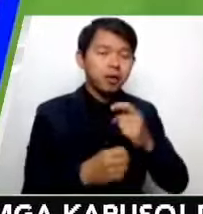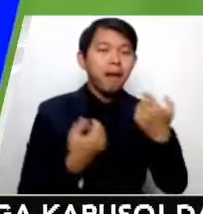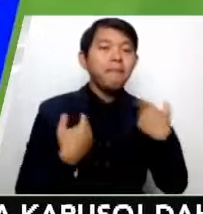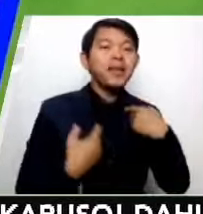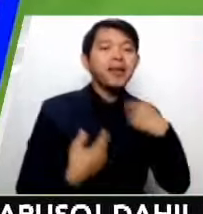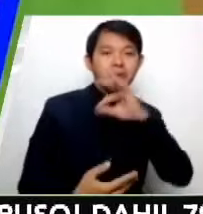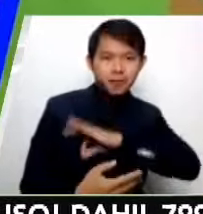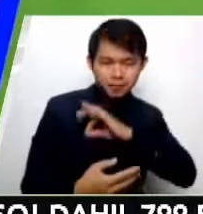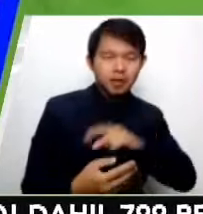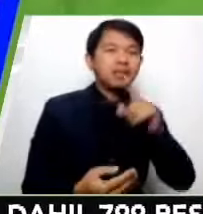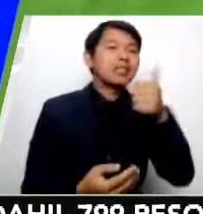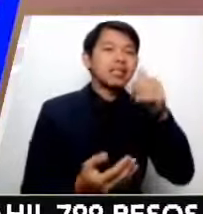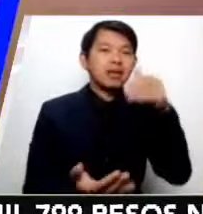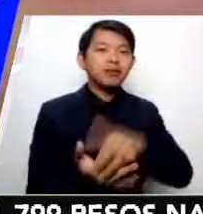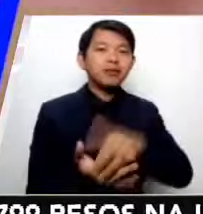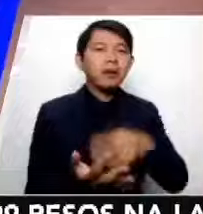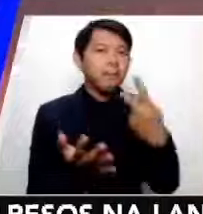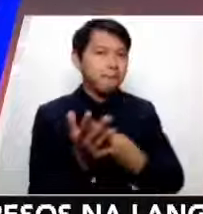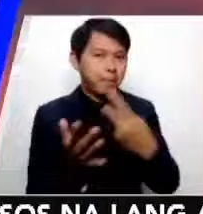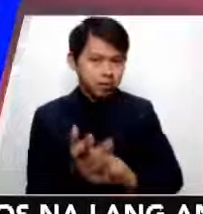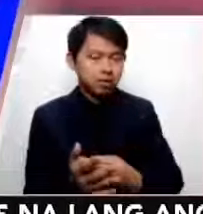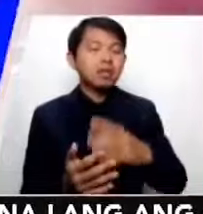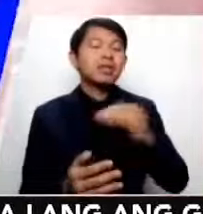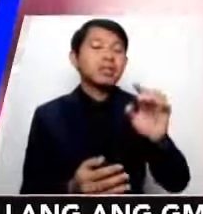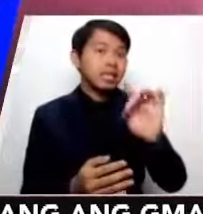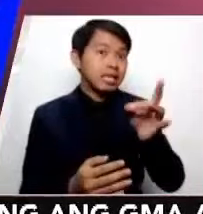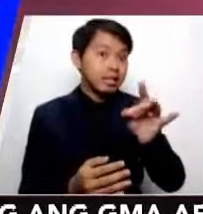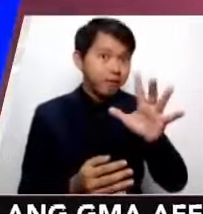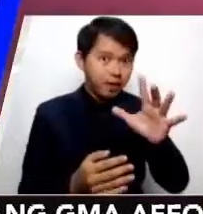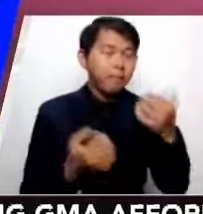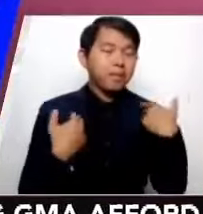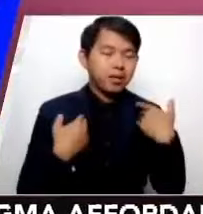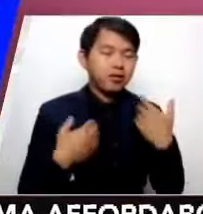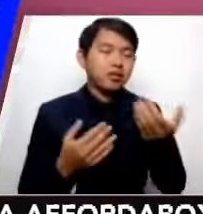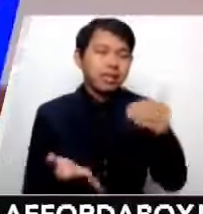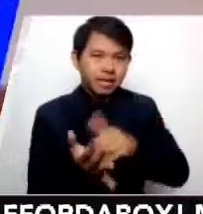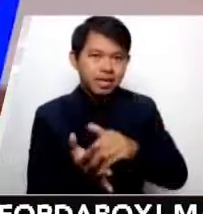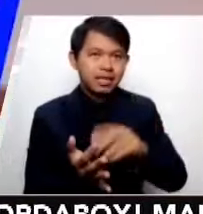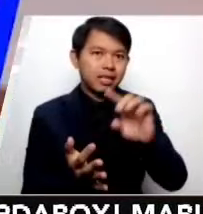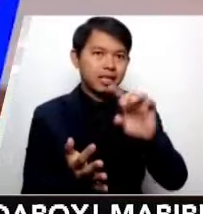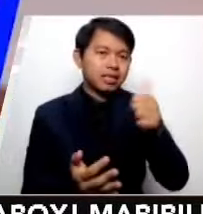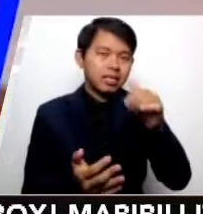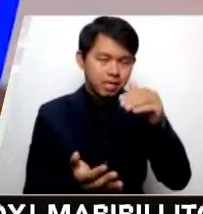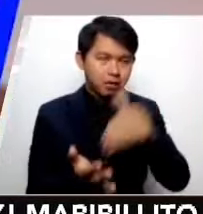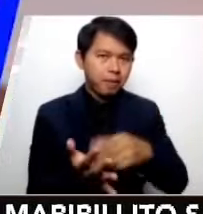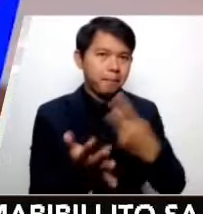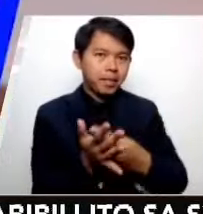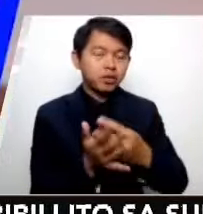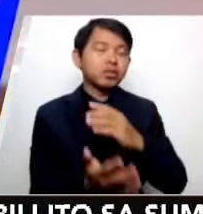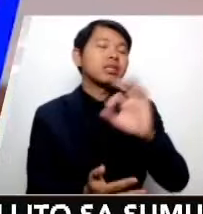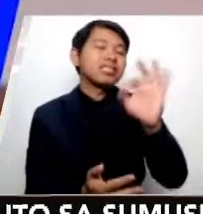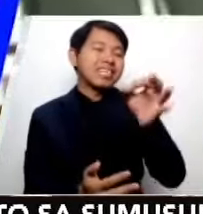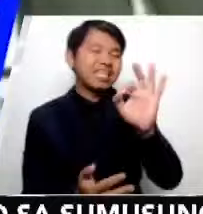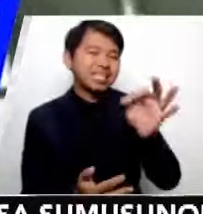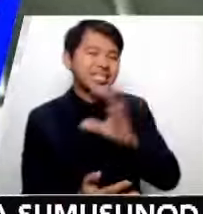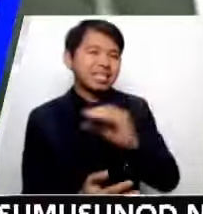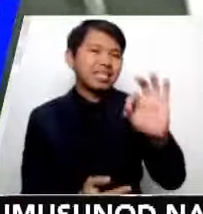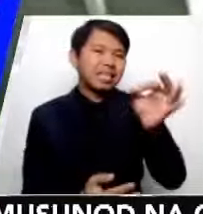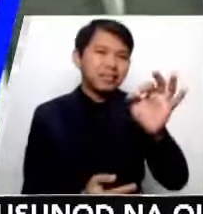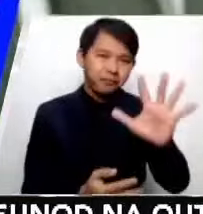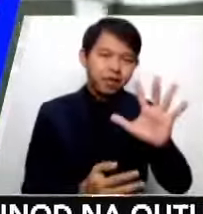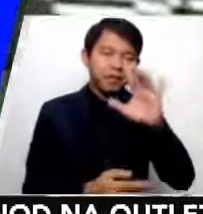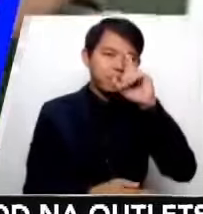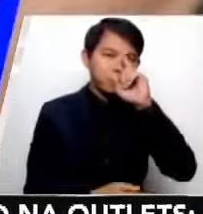at maulit papagtuntong nila ng 85, 90 at 95 years old. 100,000 pesos pa rin ang makukuha